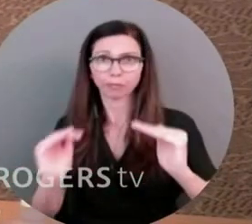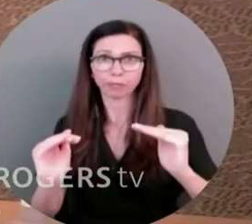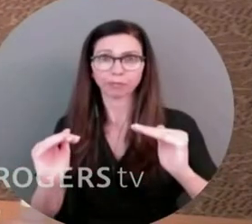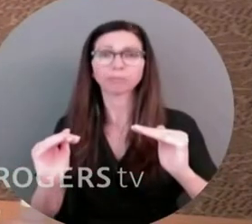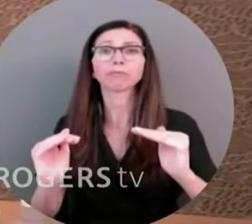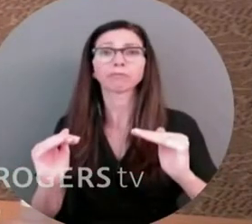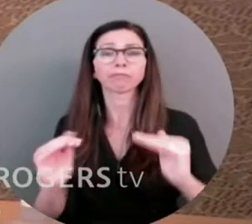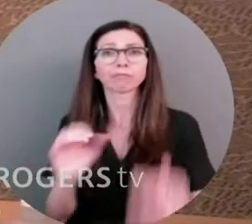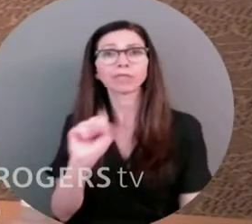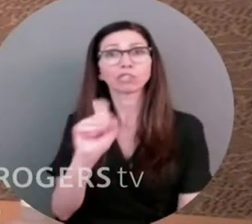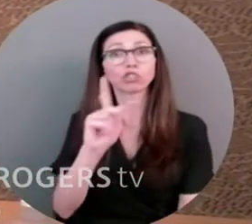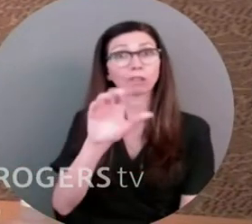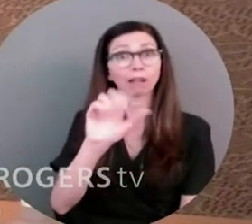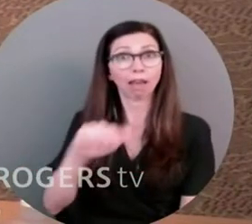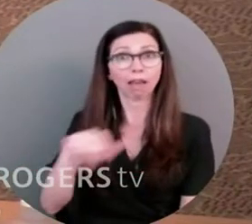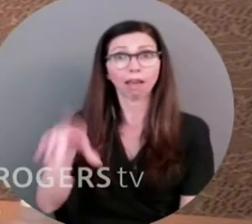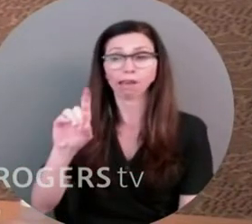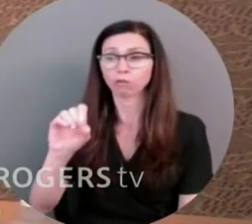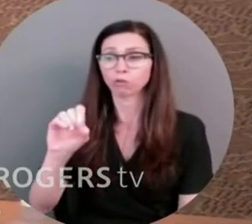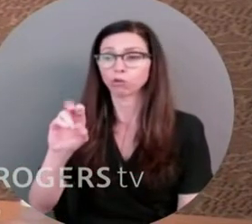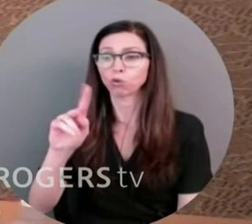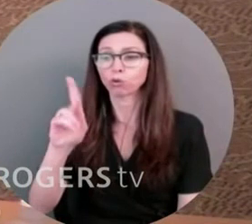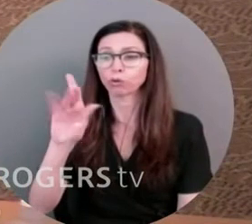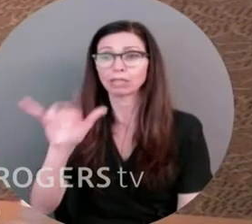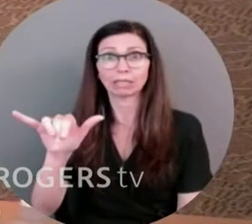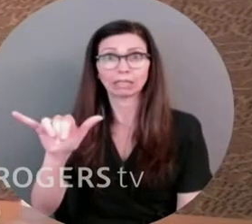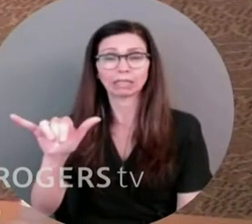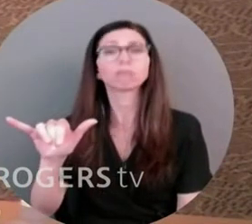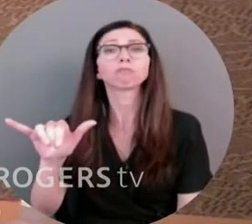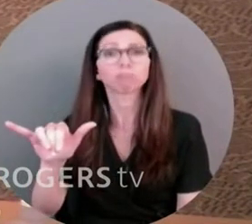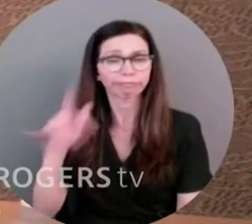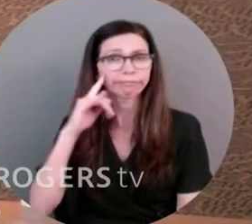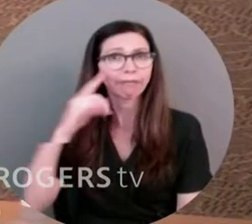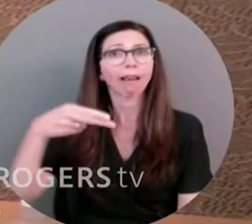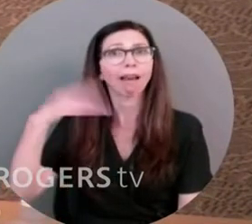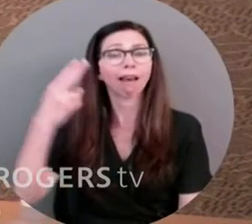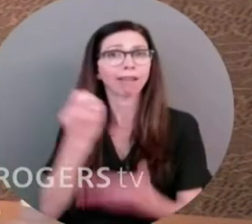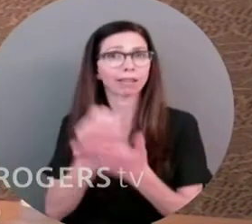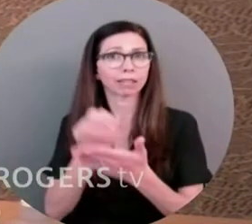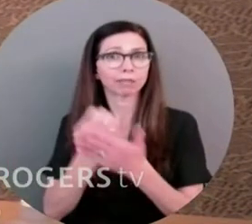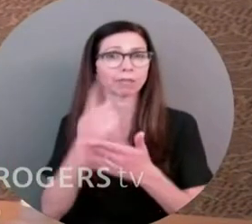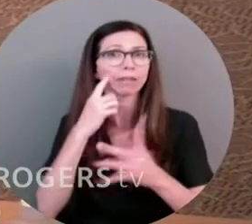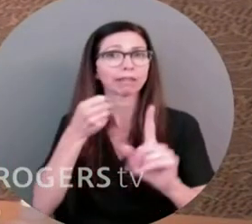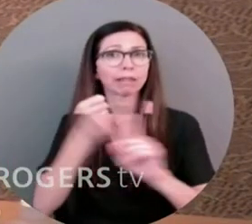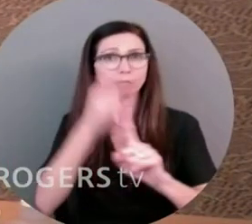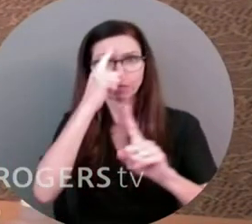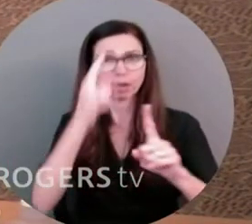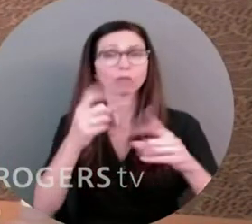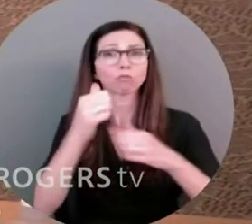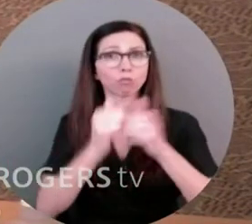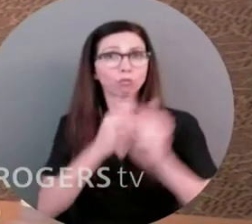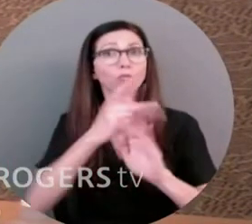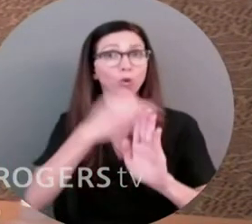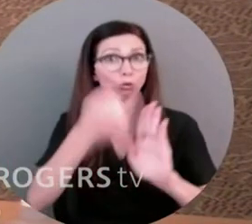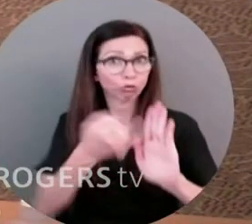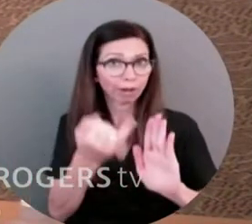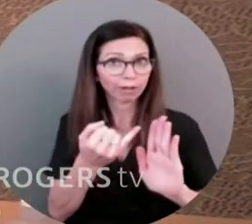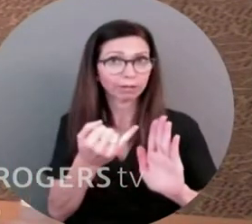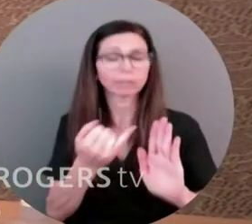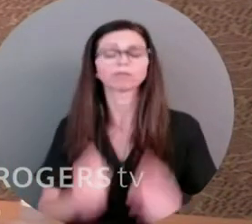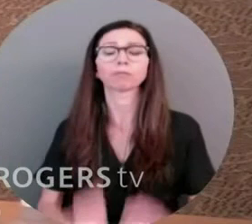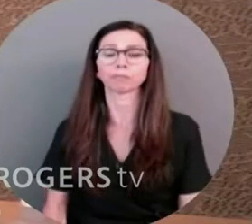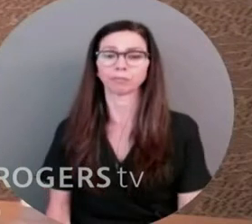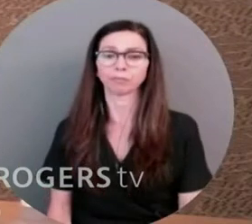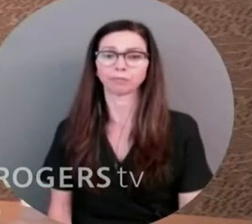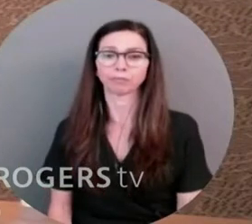Sheila Doherty, Program Manager, High Economic Impact Projects, Planning, Infrastructure and Economic Development, gestionnaire de programme, projet